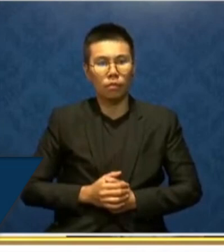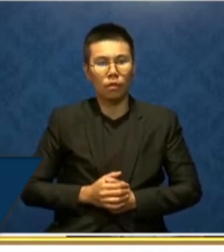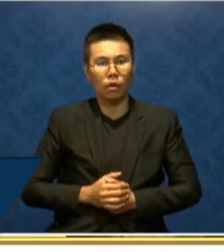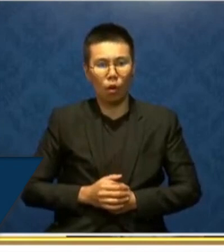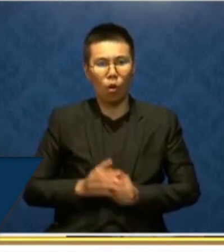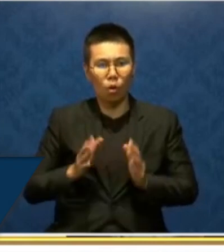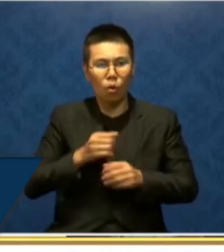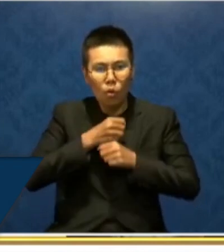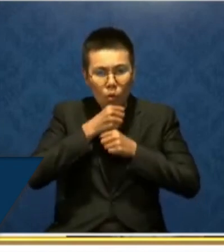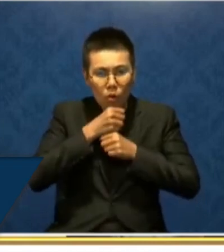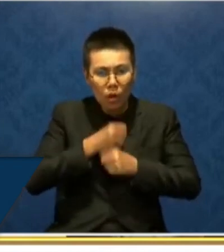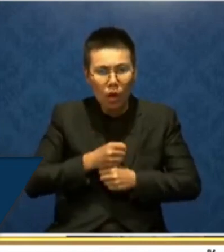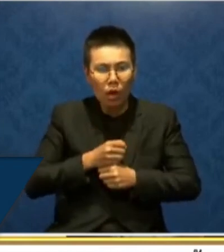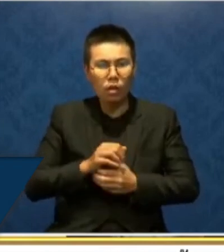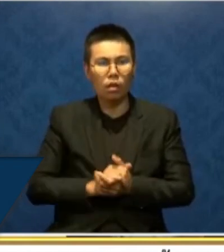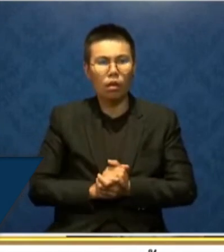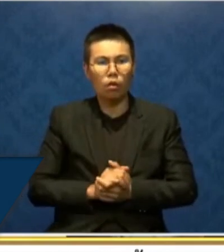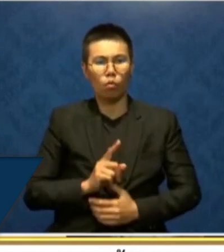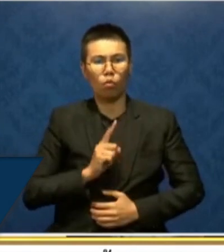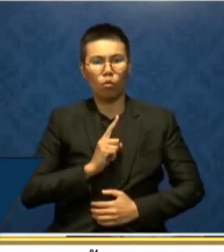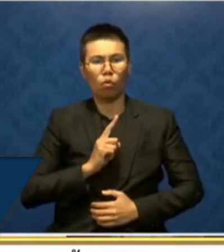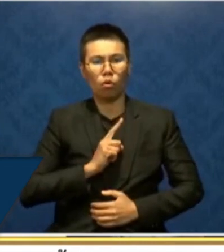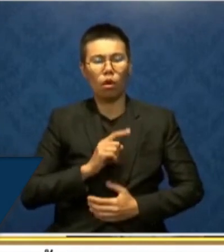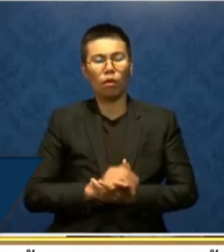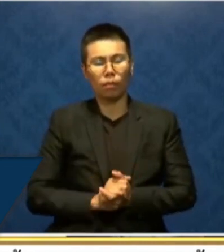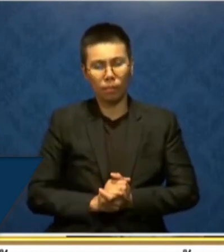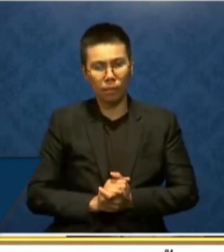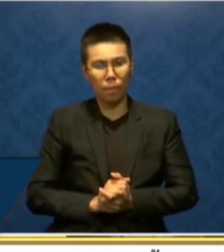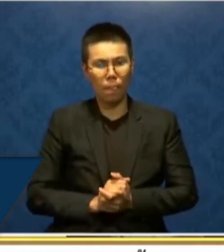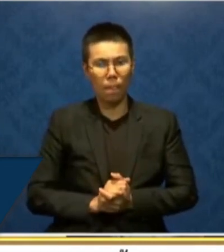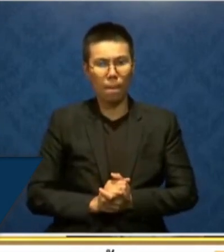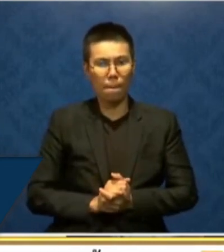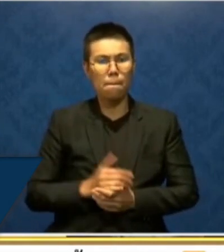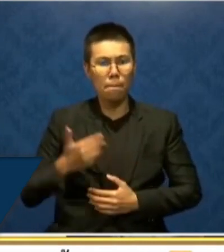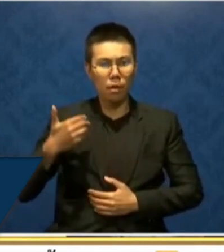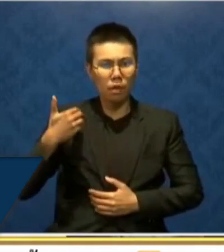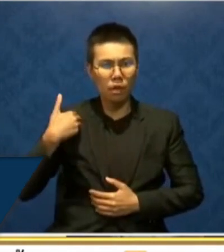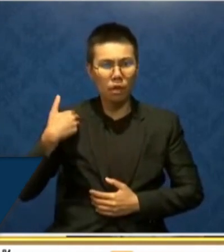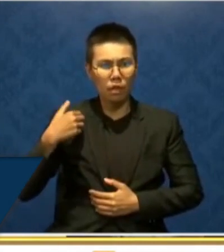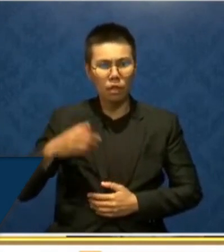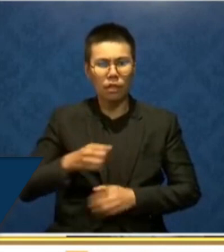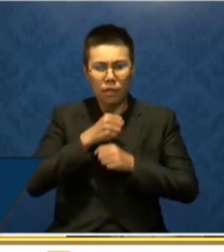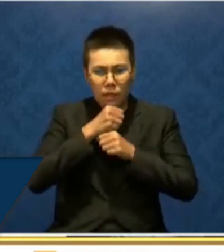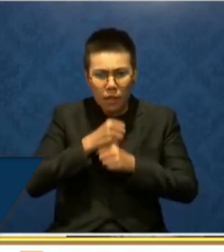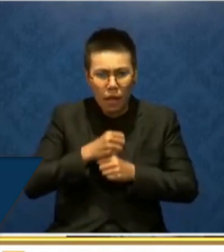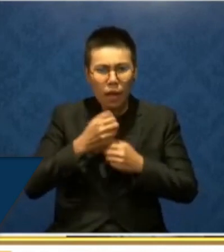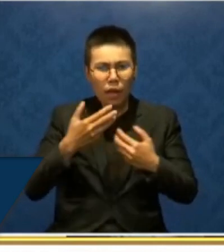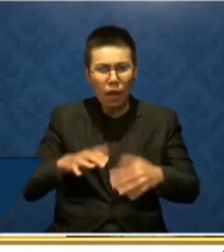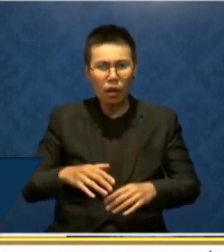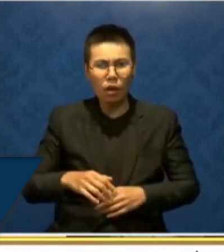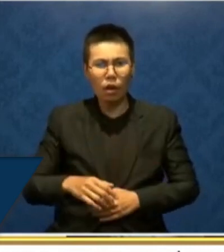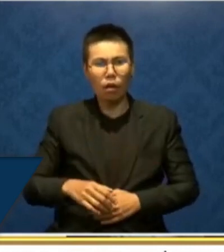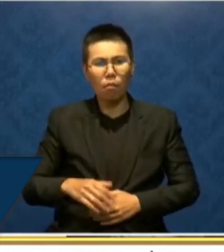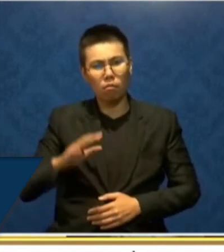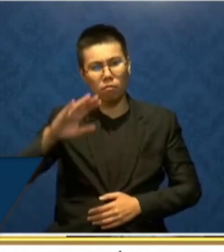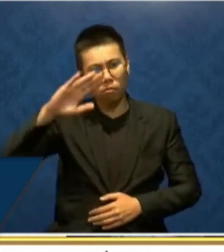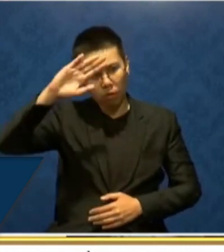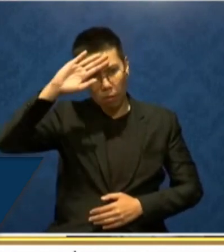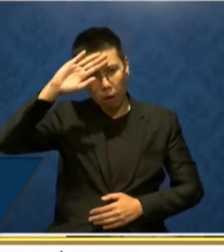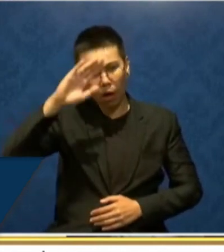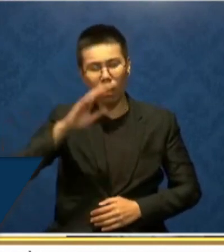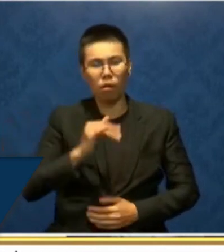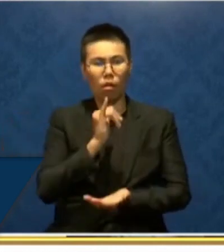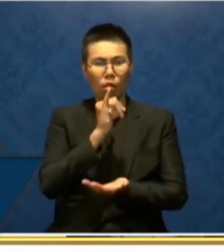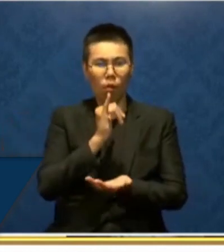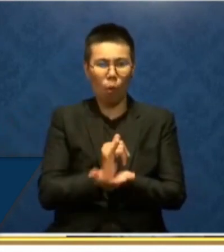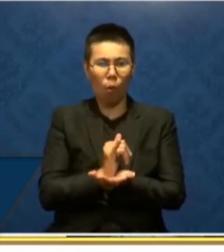ภาพนะครับอยู่ตัวคนเดียวและซ้ำไปกว่านั้นบางท่านชราภาพด้วยและป่วยติดเตียงด้วยค